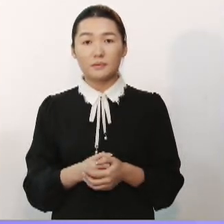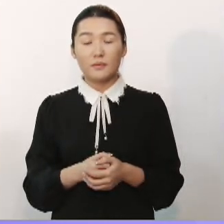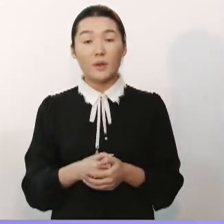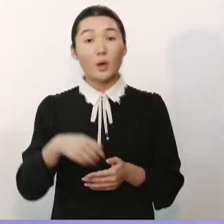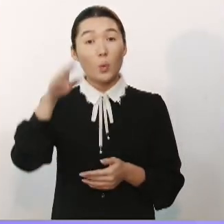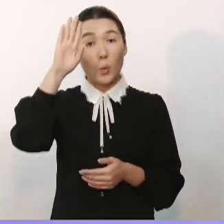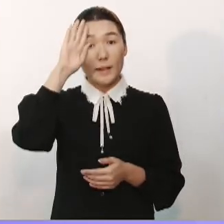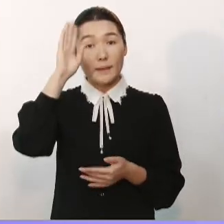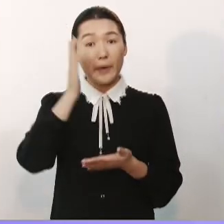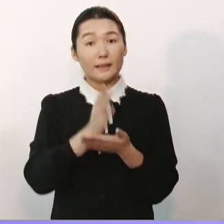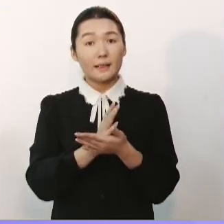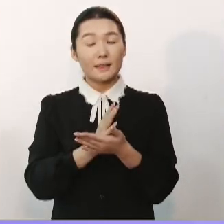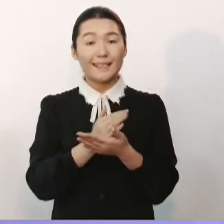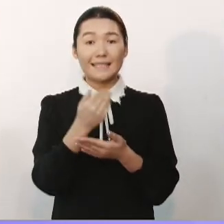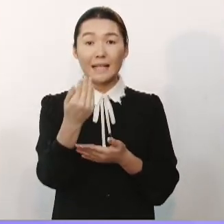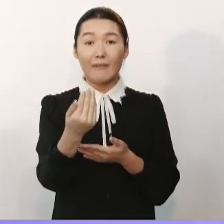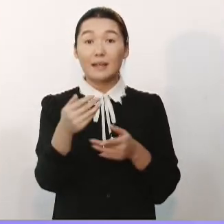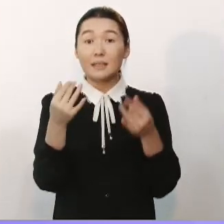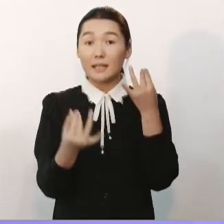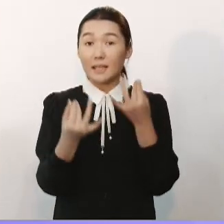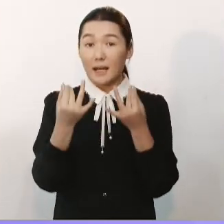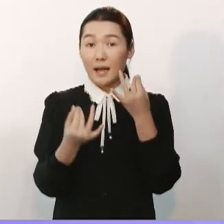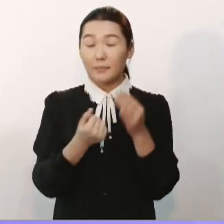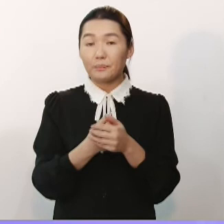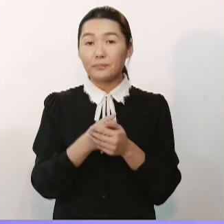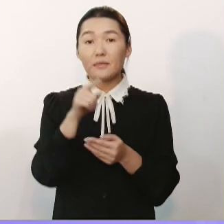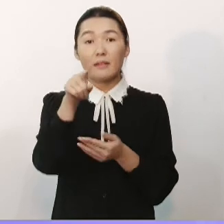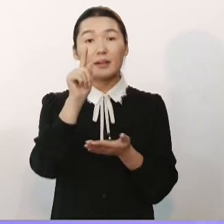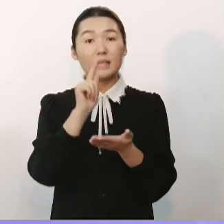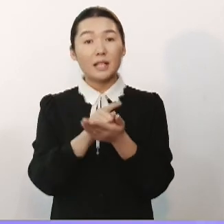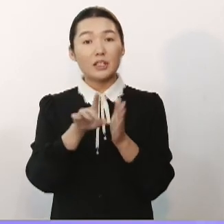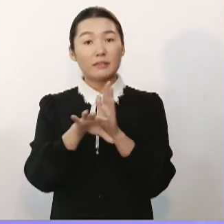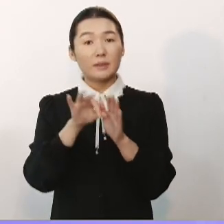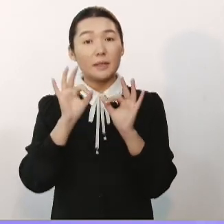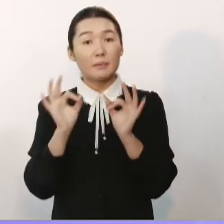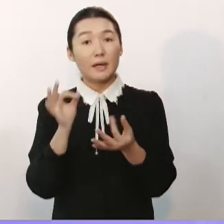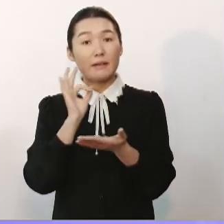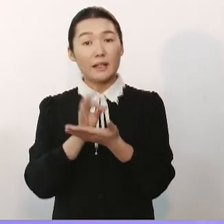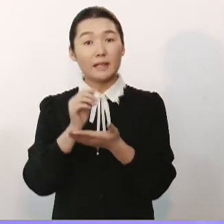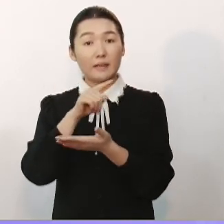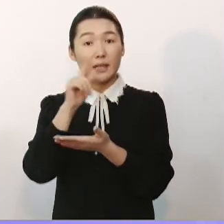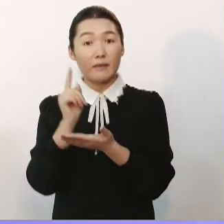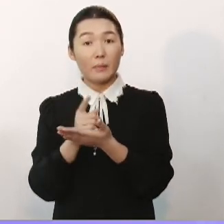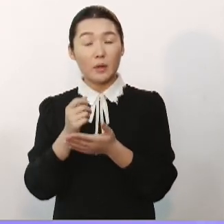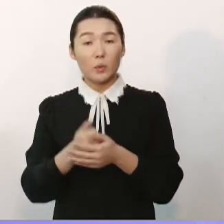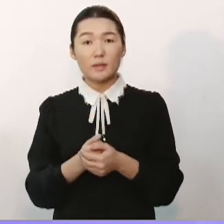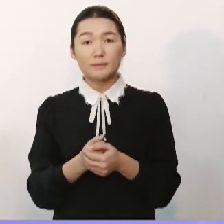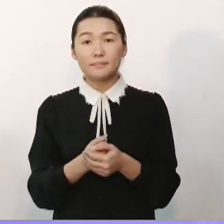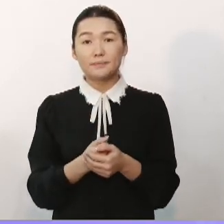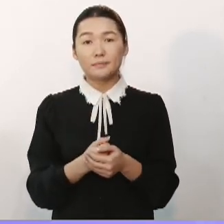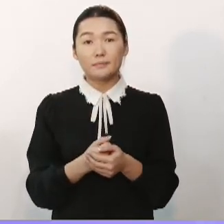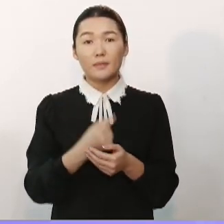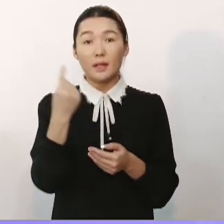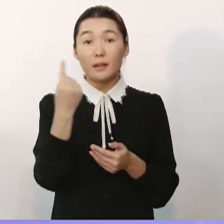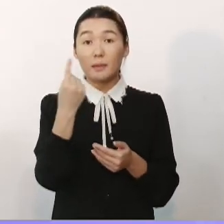У Азамата есть для вас такая игра. Вы должны выбрать правильный ответ на вопрос. Итак,